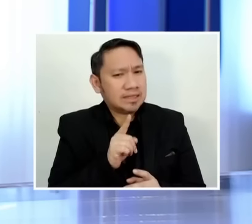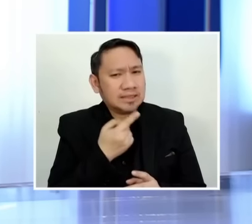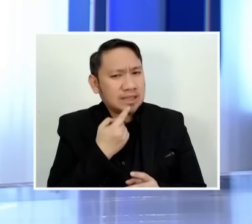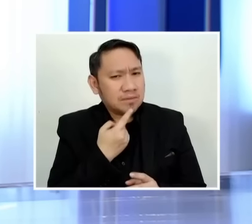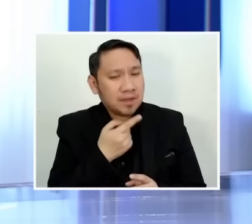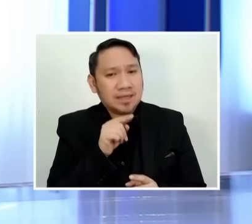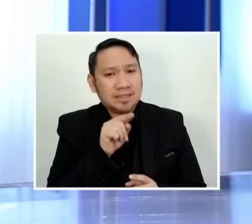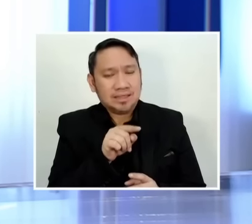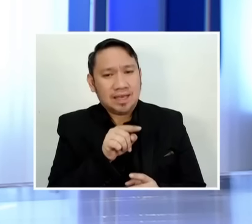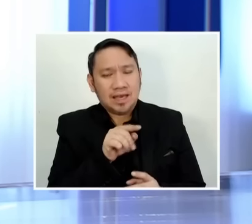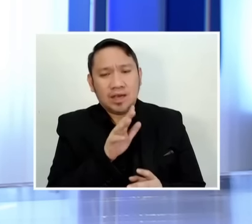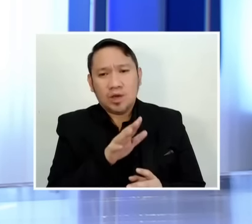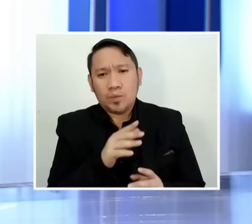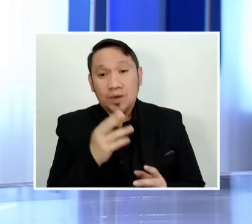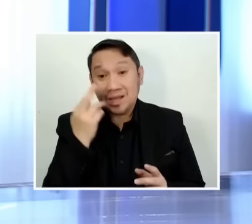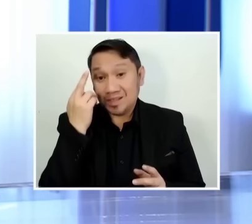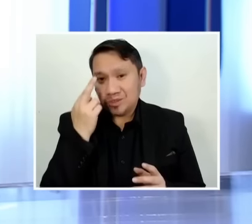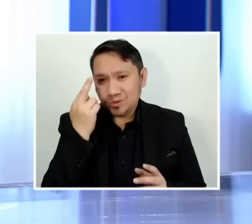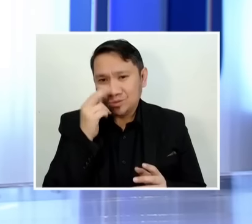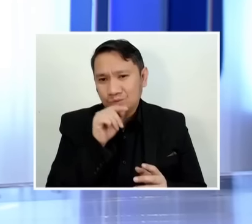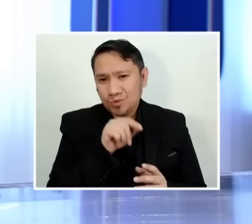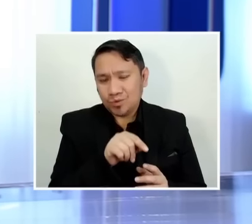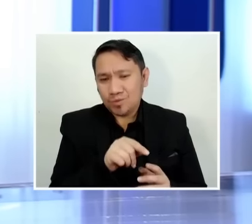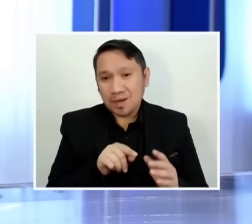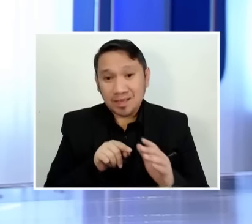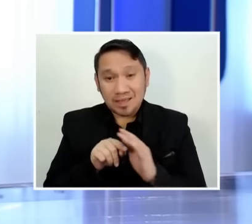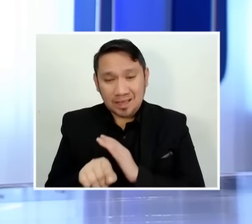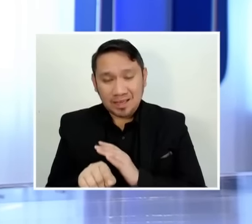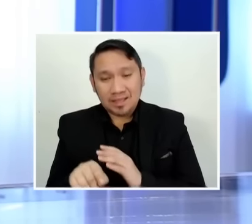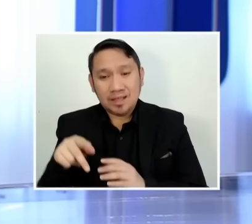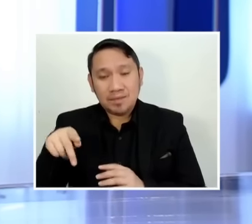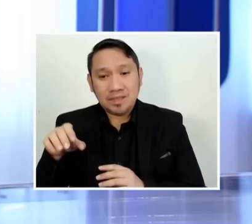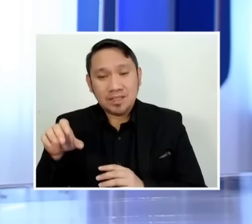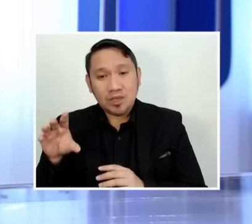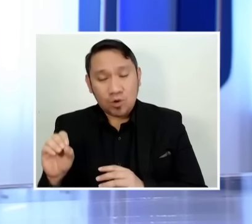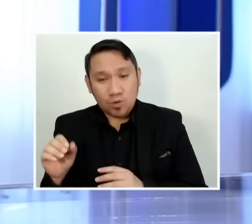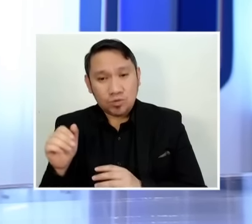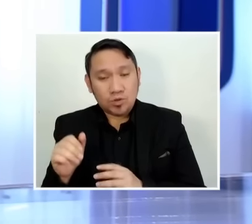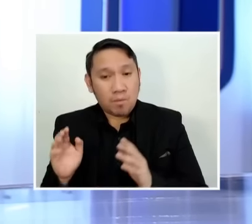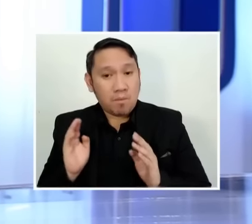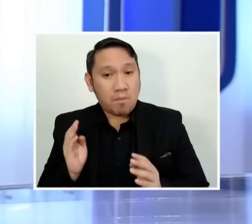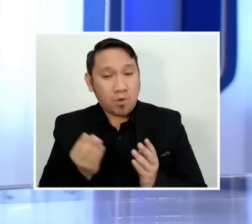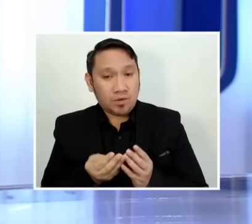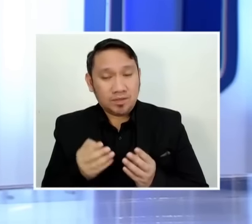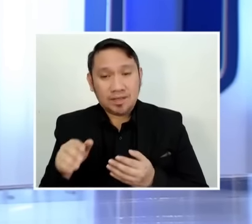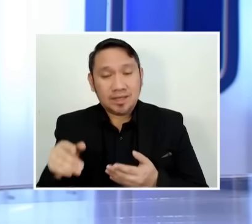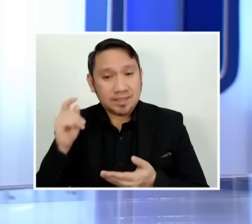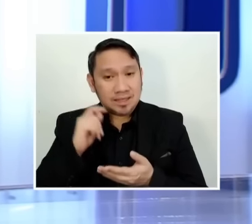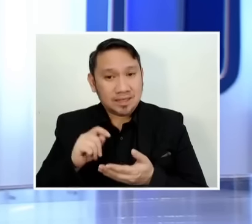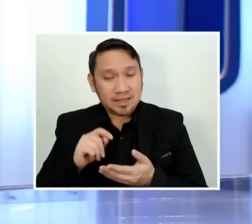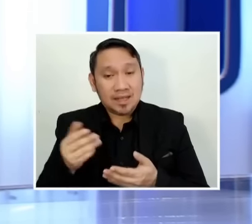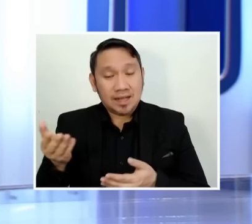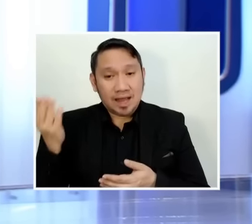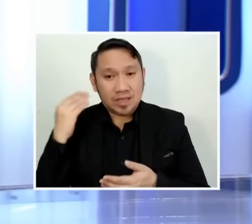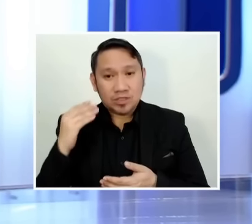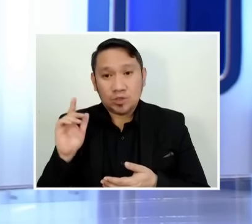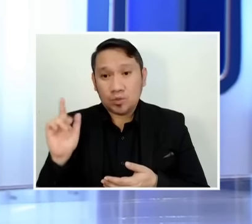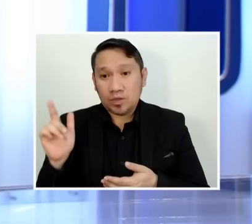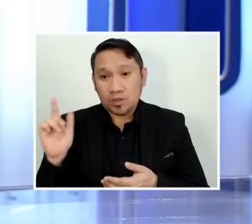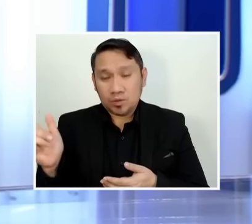pagpatay sa dating PCSO Board Secretary Wesley Barayuga noong Hulyo 2020. Agad naman